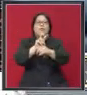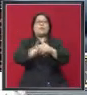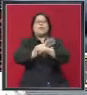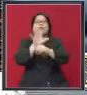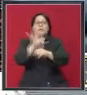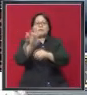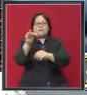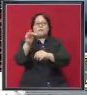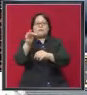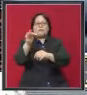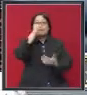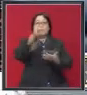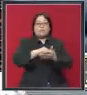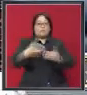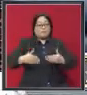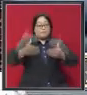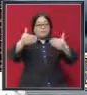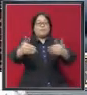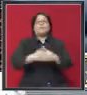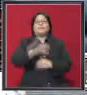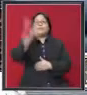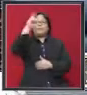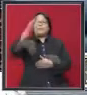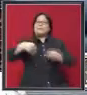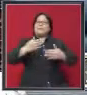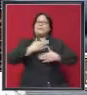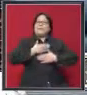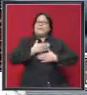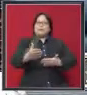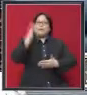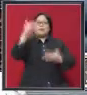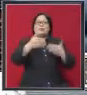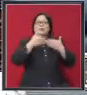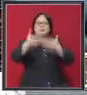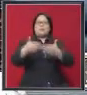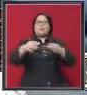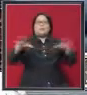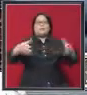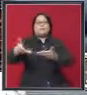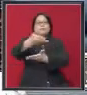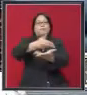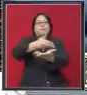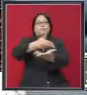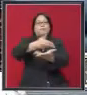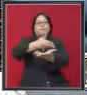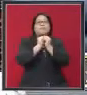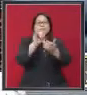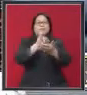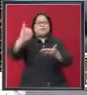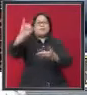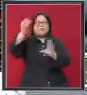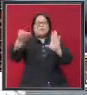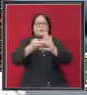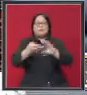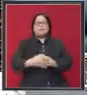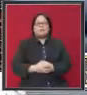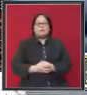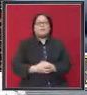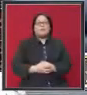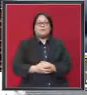COVID-19. Oleh itu, bergerak ke hadapan, kerajaan memberi komitmen akan terus mengadakan libat urus bersama institusi